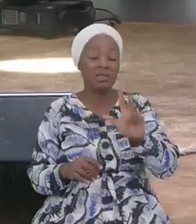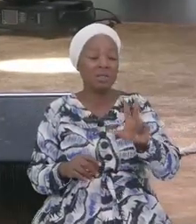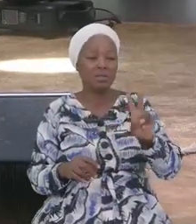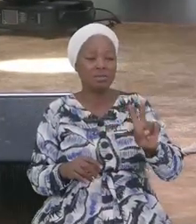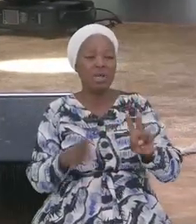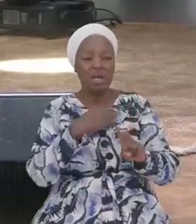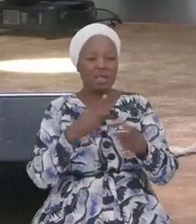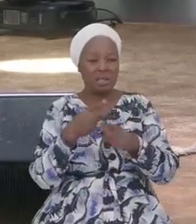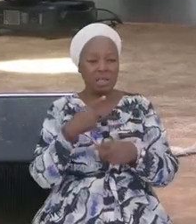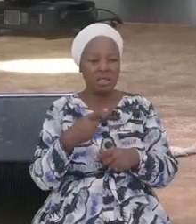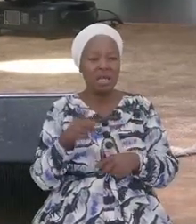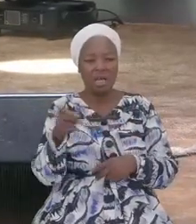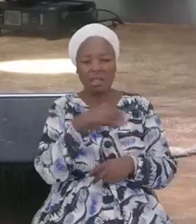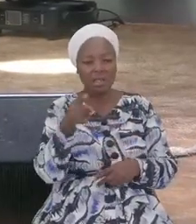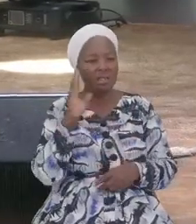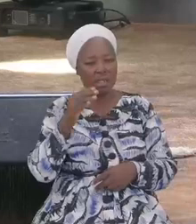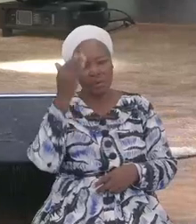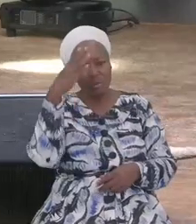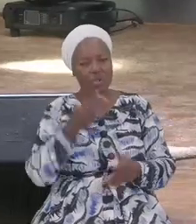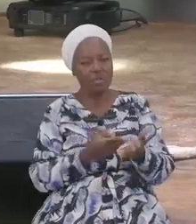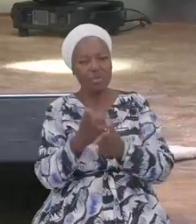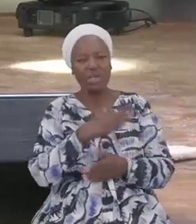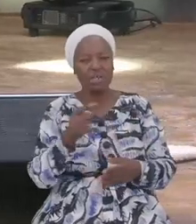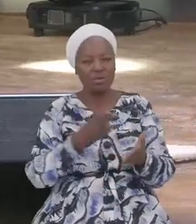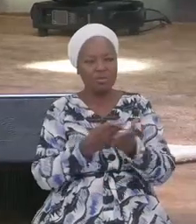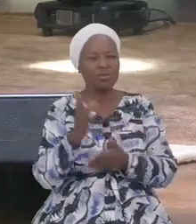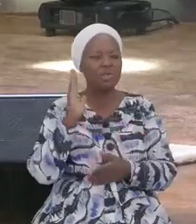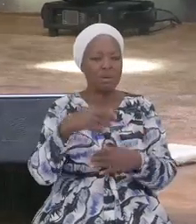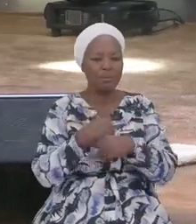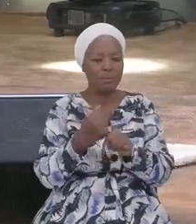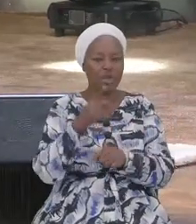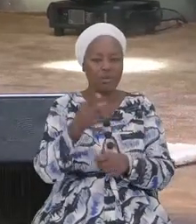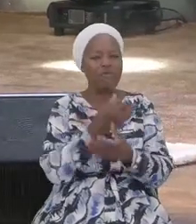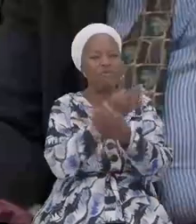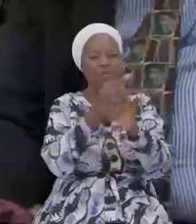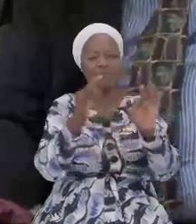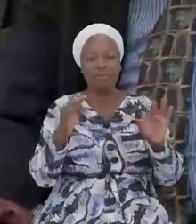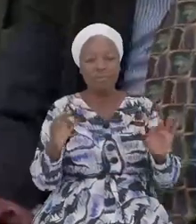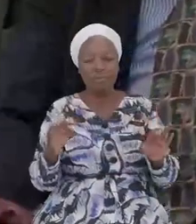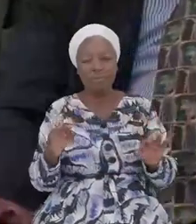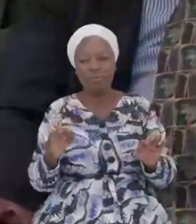la vérité et la vérité vous affranchira.